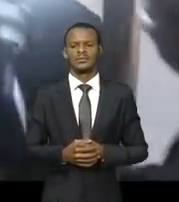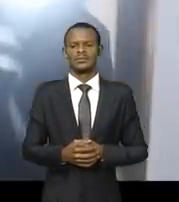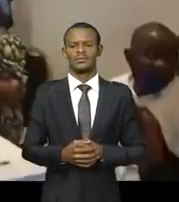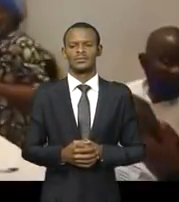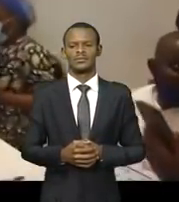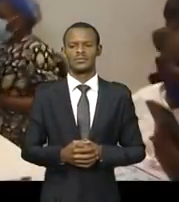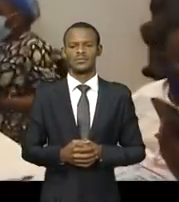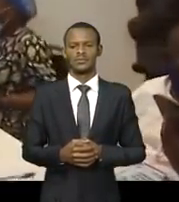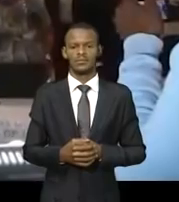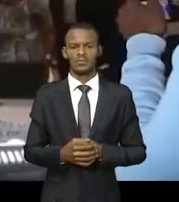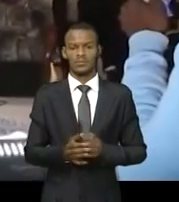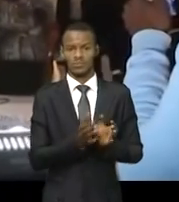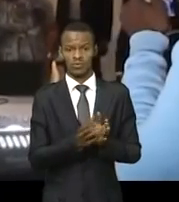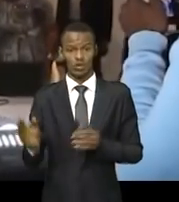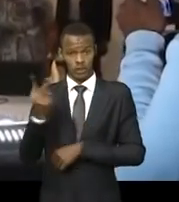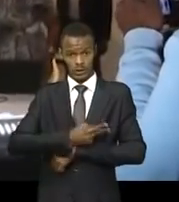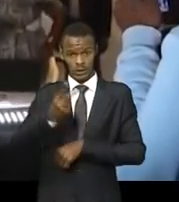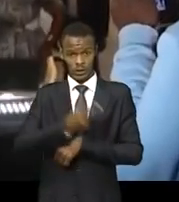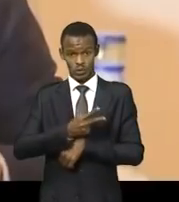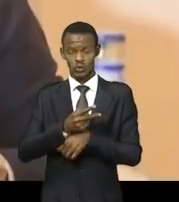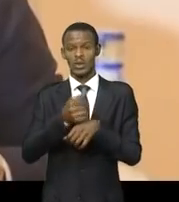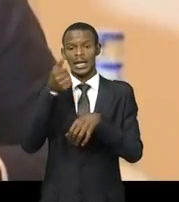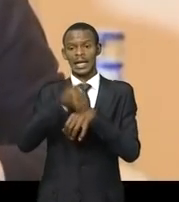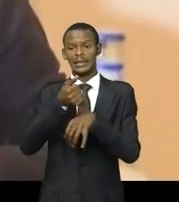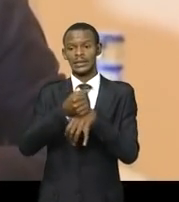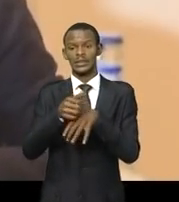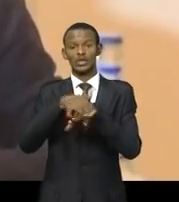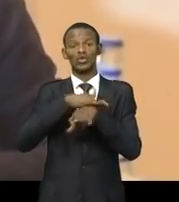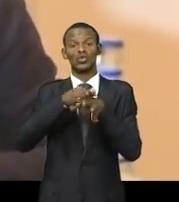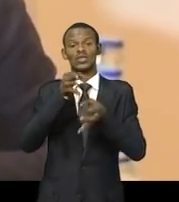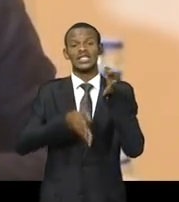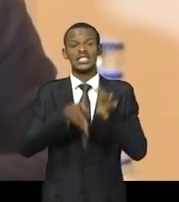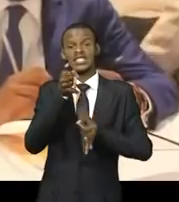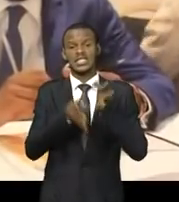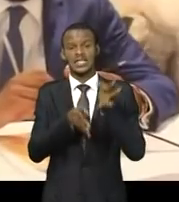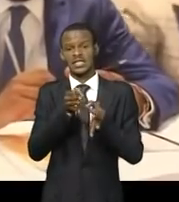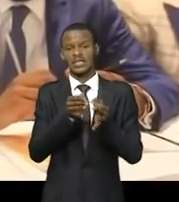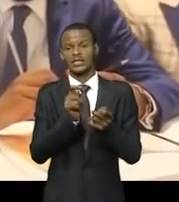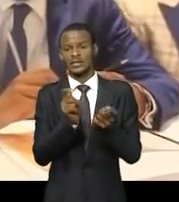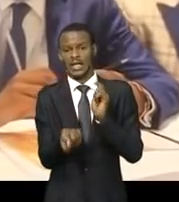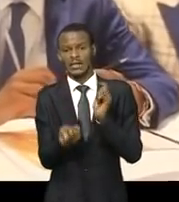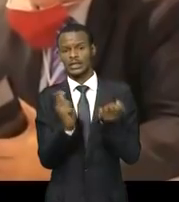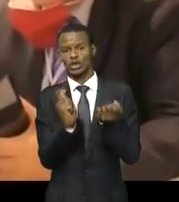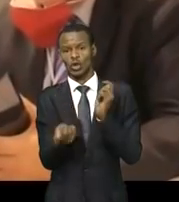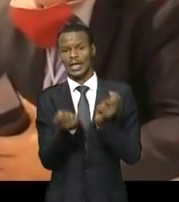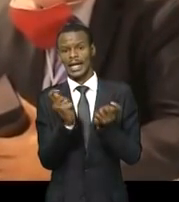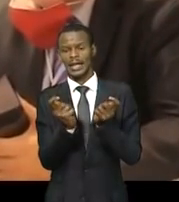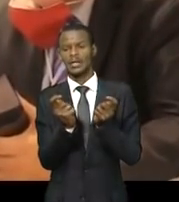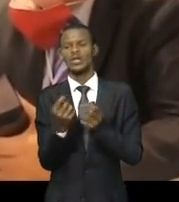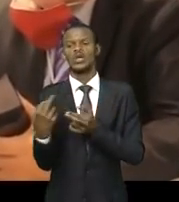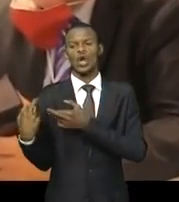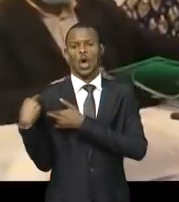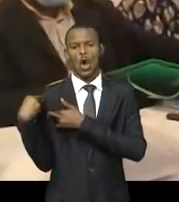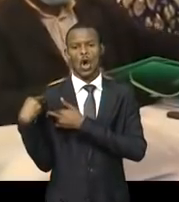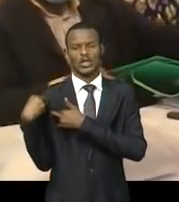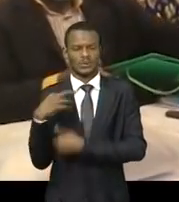Pendant 2 jours, l'atelier sur la justice transitionnelle et le rôle de la société civile a permis aux participants de recevoir